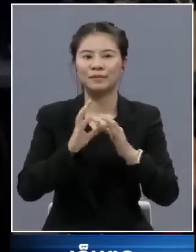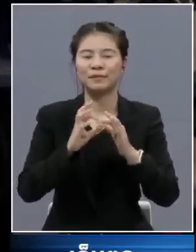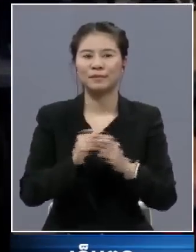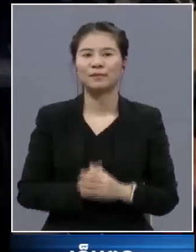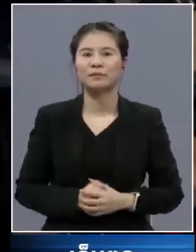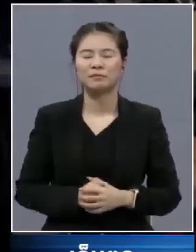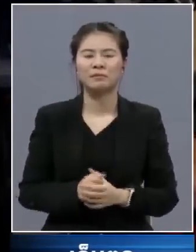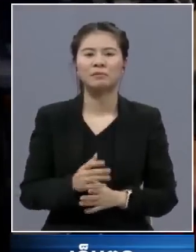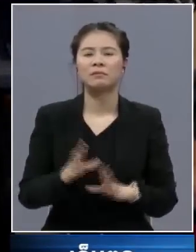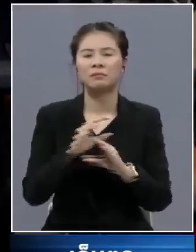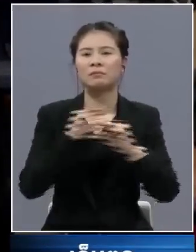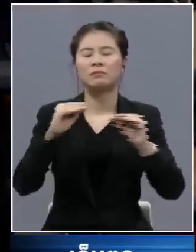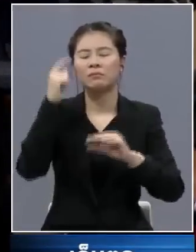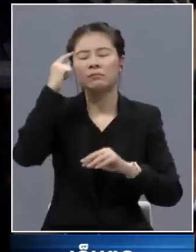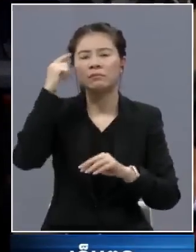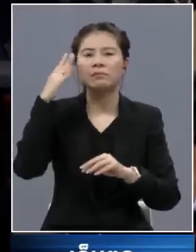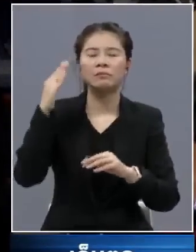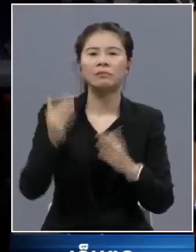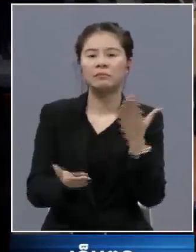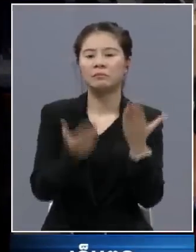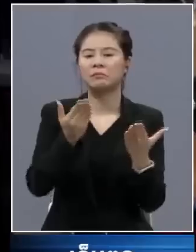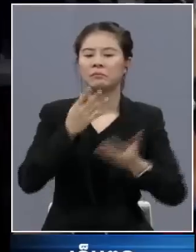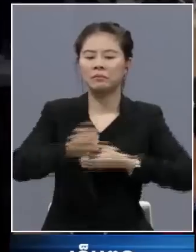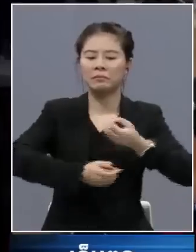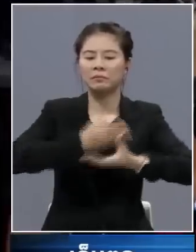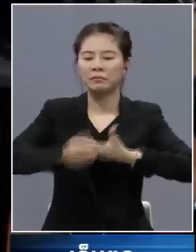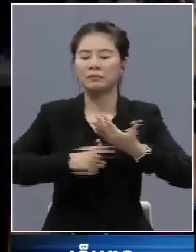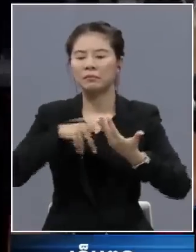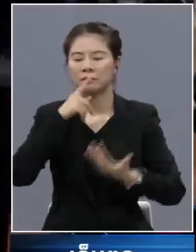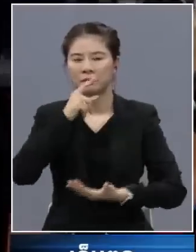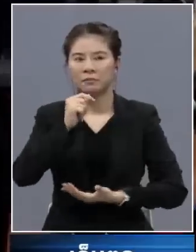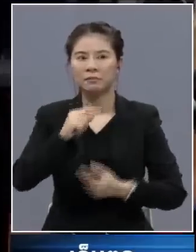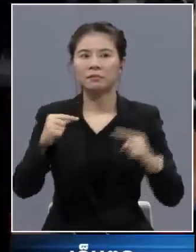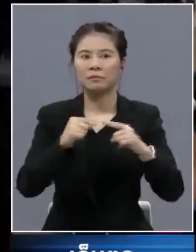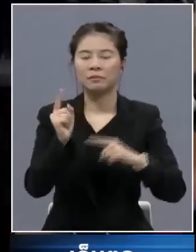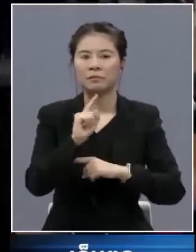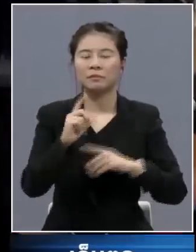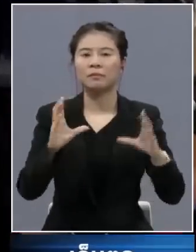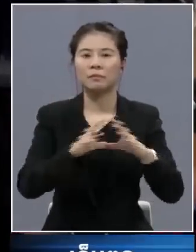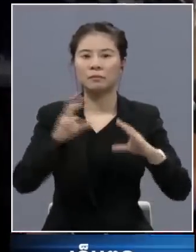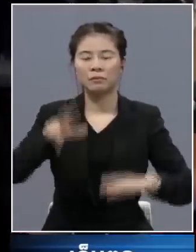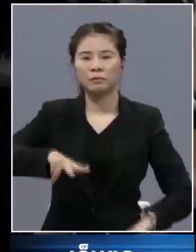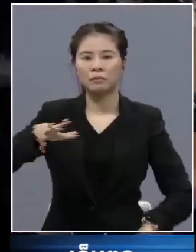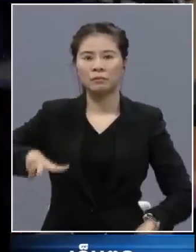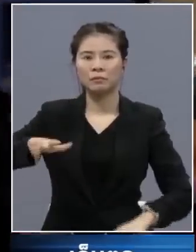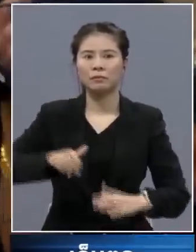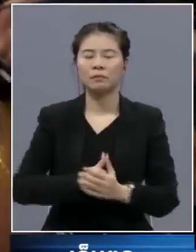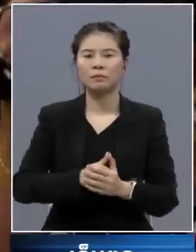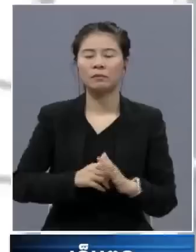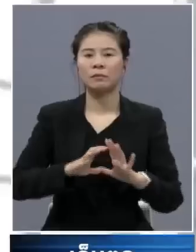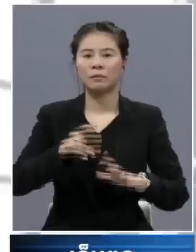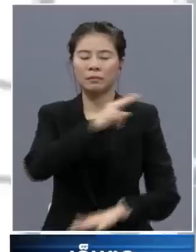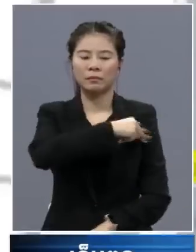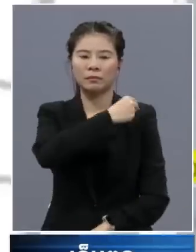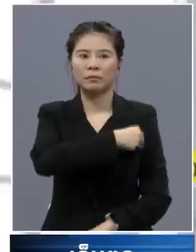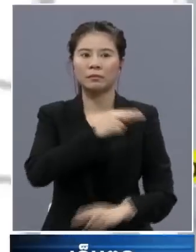ได้คิดอะไรเนาะ ครับ เราก็คิดว่าให้แต่ละคนได้แสดงจุดยืนและได้ตอบคำถามปรากฏว่าพรรคเพื่อไทยอะครับโดยคุณหมอชลน่านสีแก้